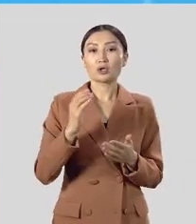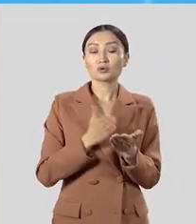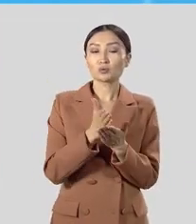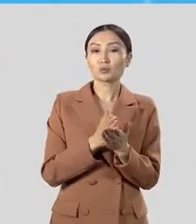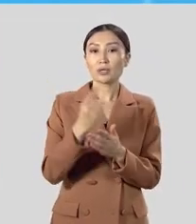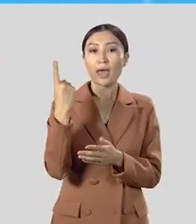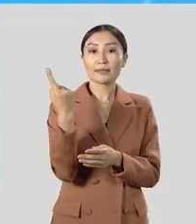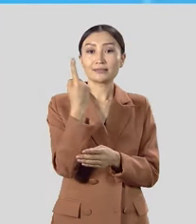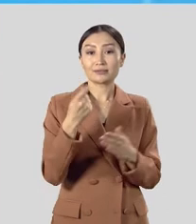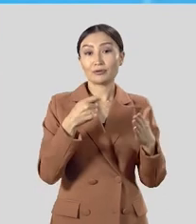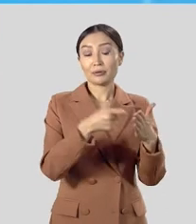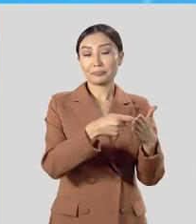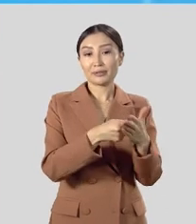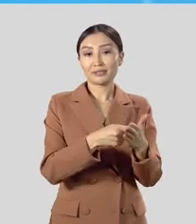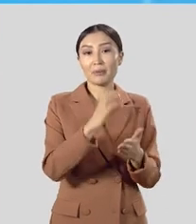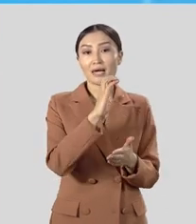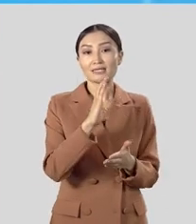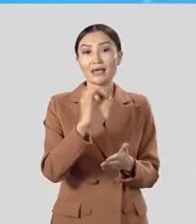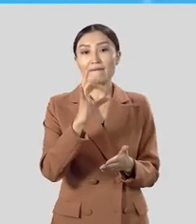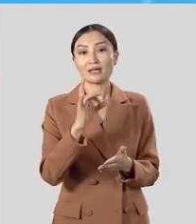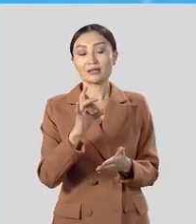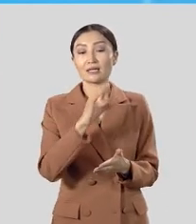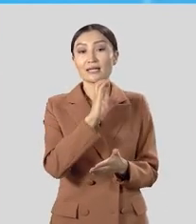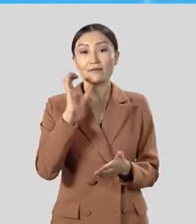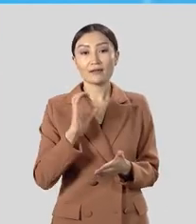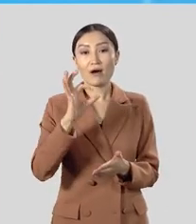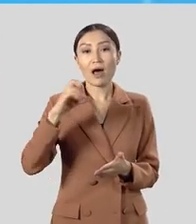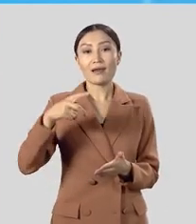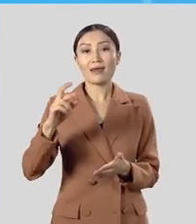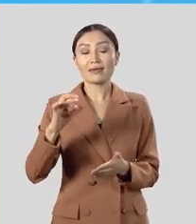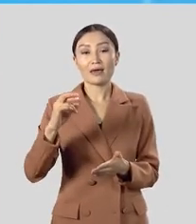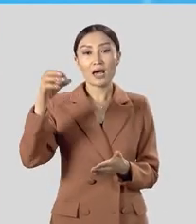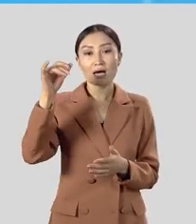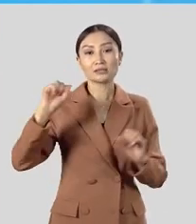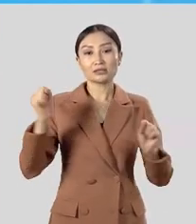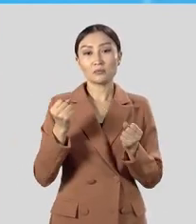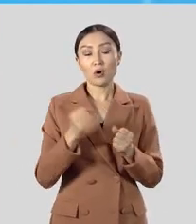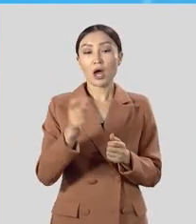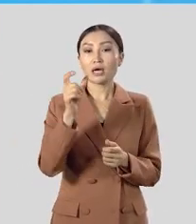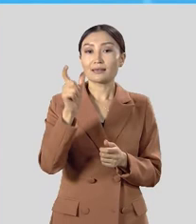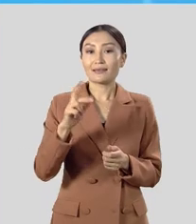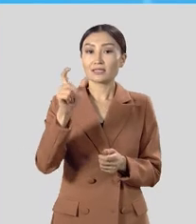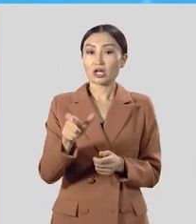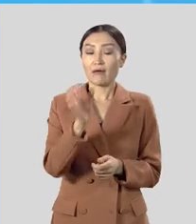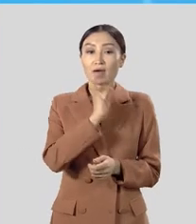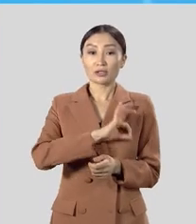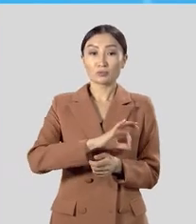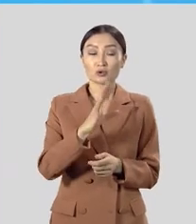служит единственной пищей северного оленя зимой. Используются лишайники человеком для